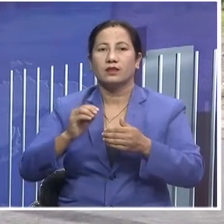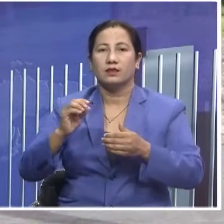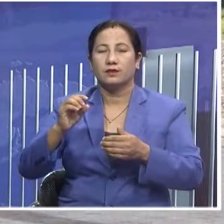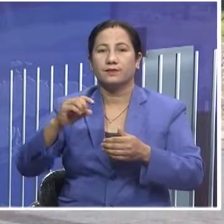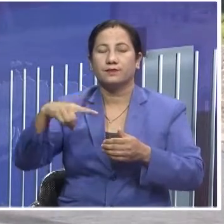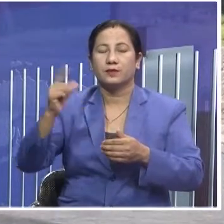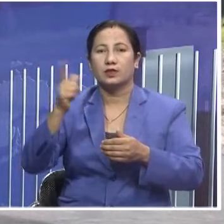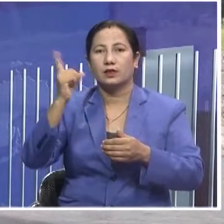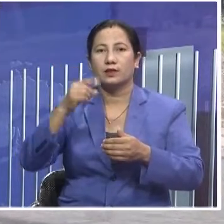दिनुभयो।